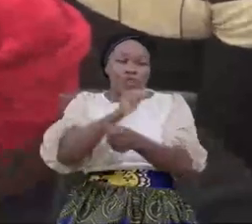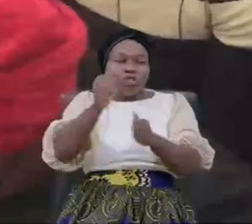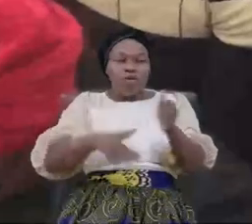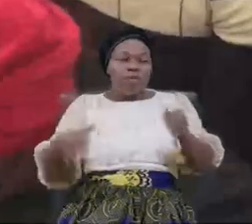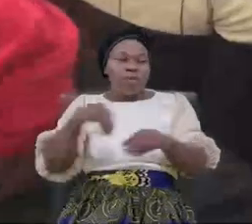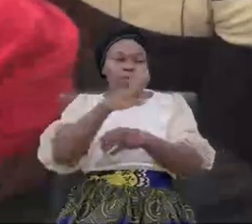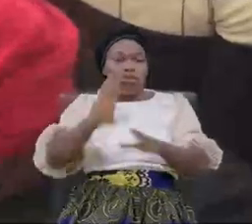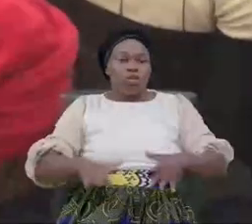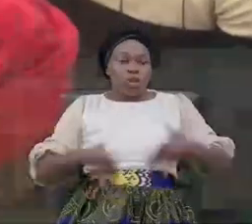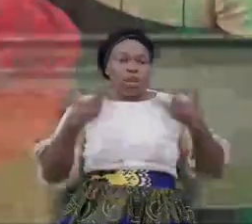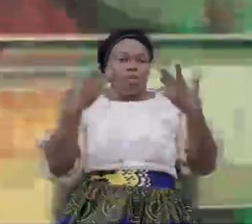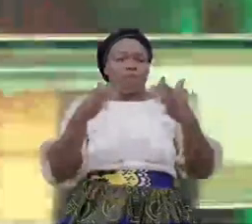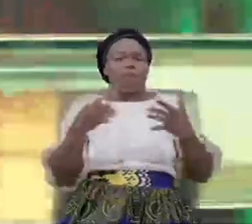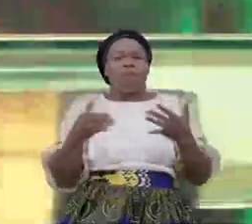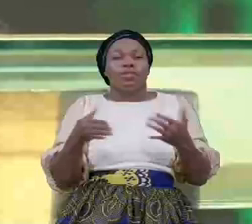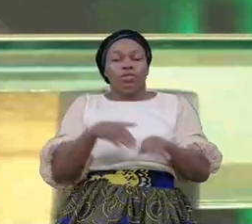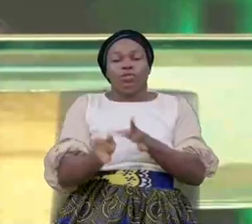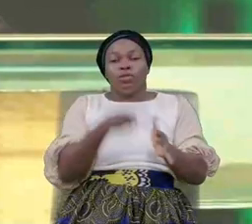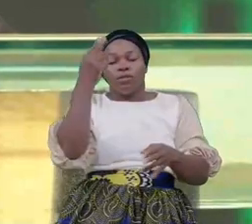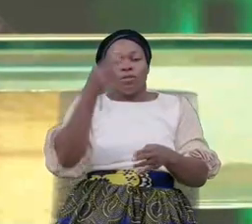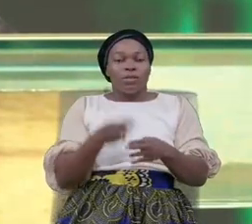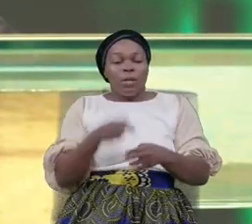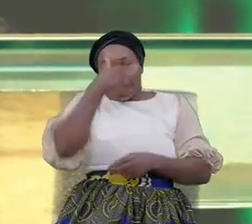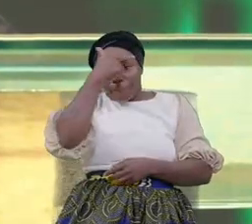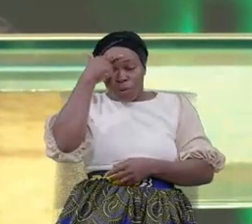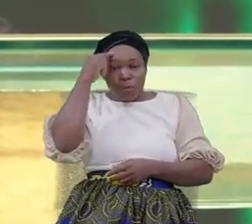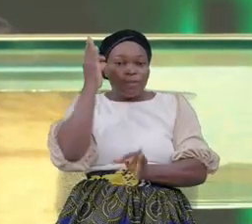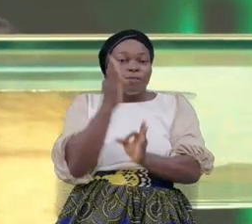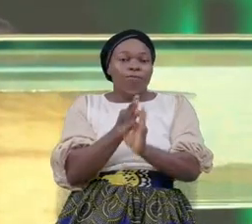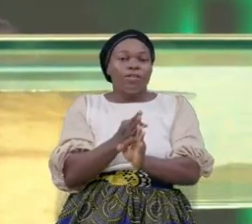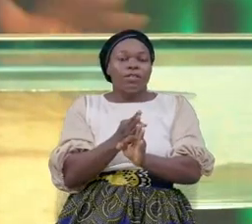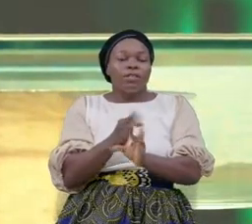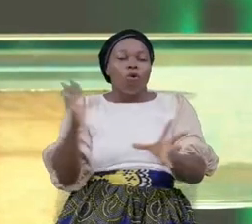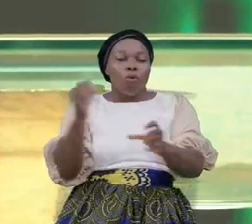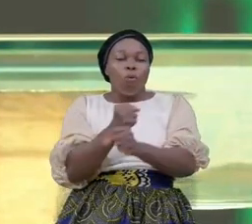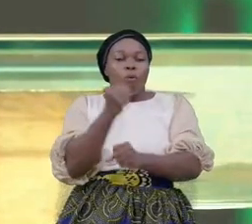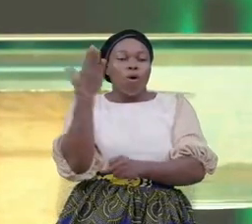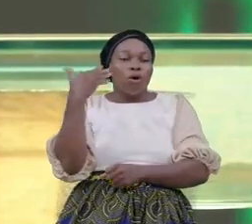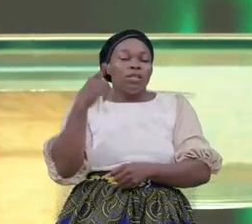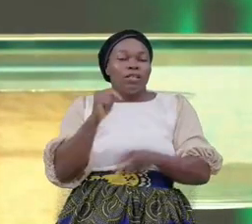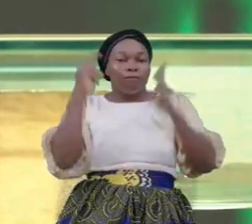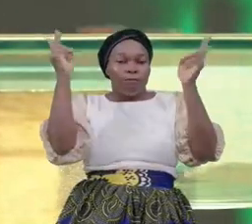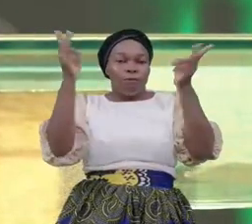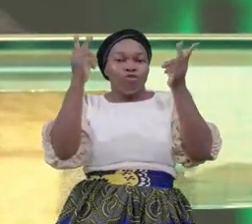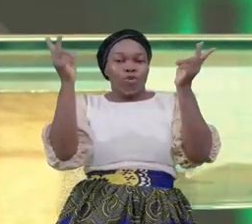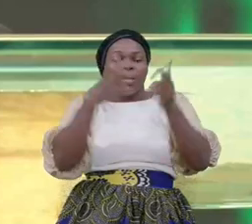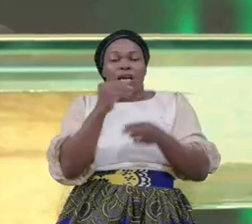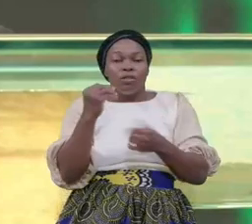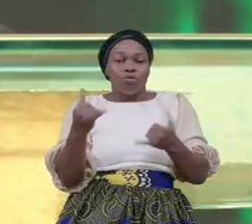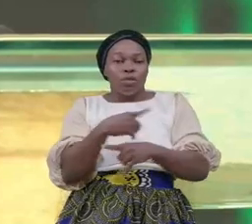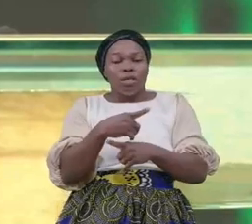votre vie. C'était la foi qui a remporté la victoire. Et ce jour,